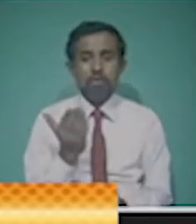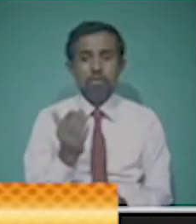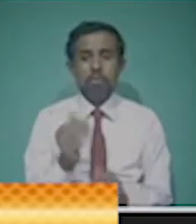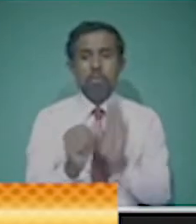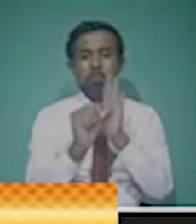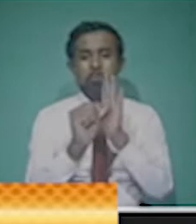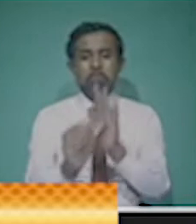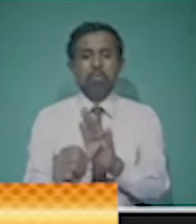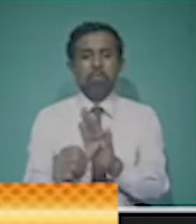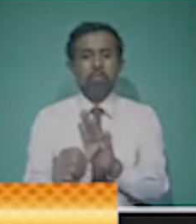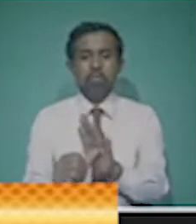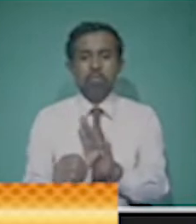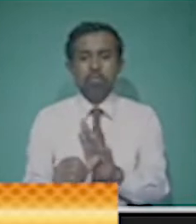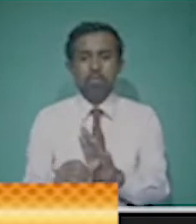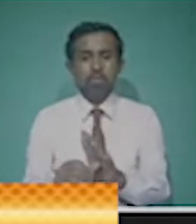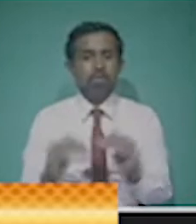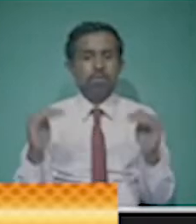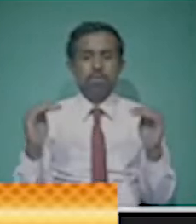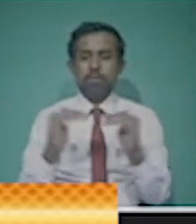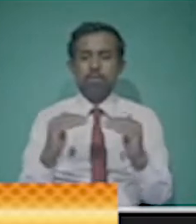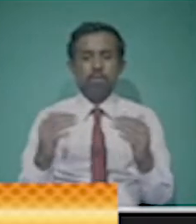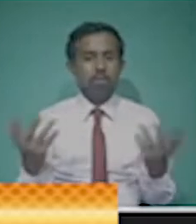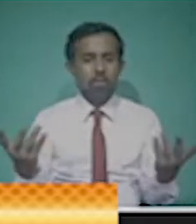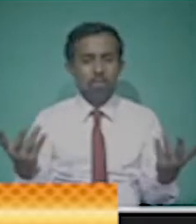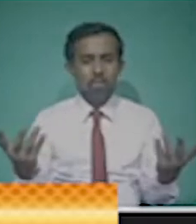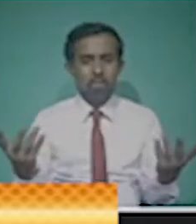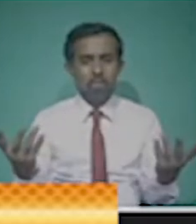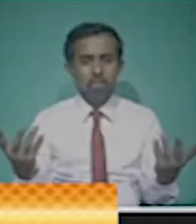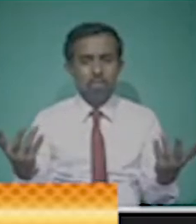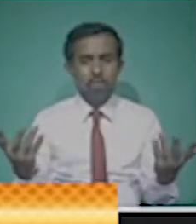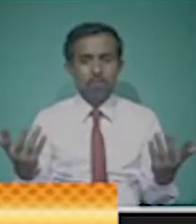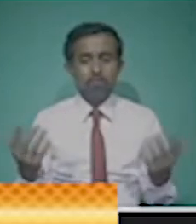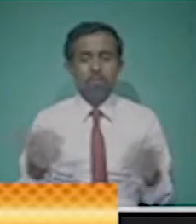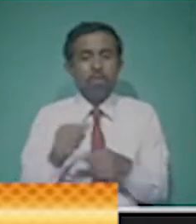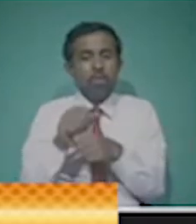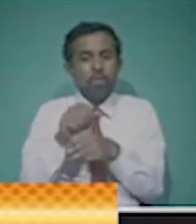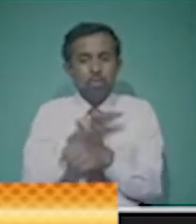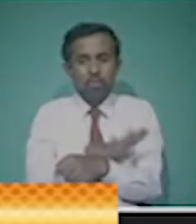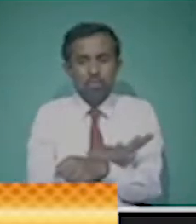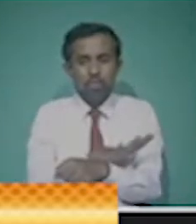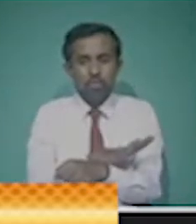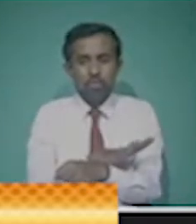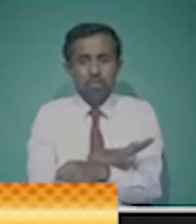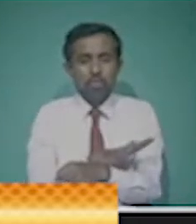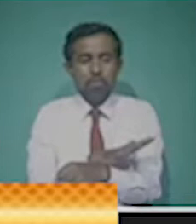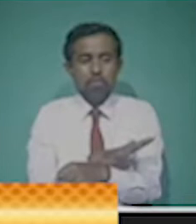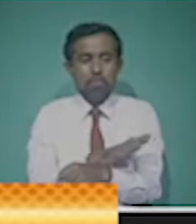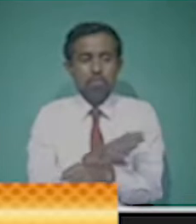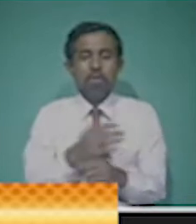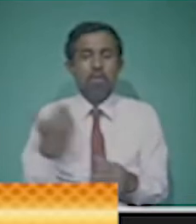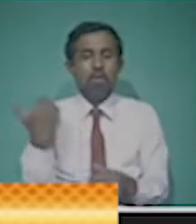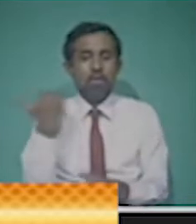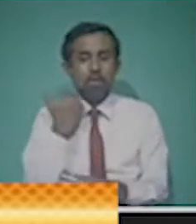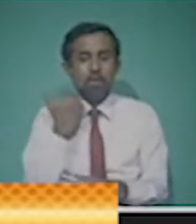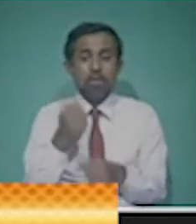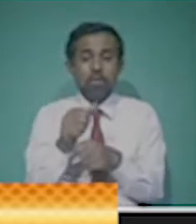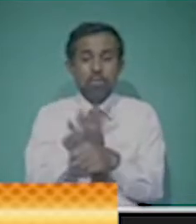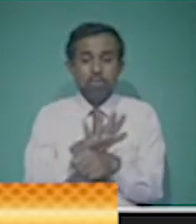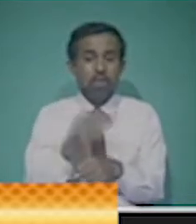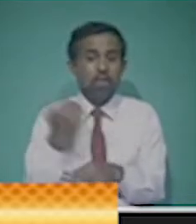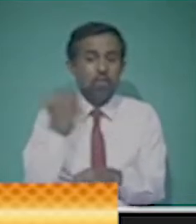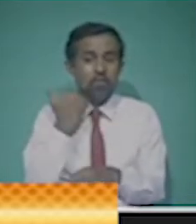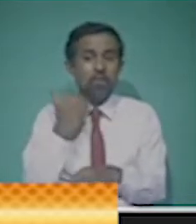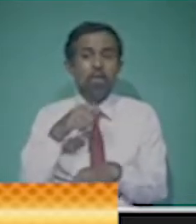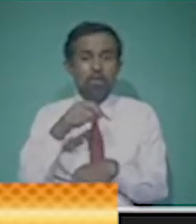அல்லது கடந்த காலங்களிலே கொரோனா நிவாரண கொடுப்பனவாக இருக்கலாம். அதிலே தோட்டத்தில் வேலை செய்பவர்கள் மற்றும் வேலை செய்யாதவர்கள் என்று பாரபட்சம்